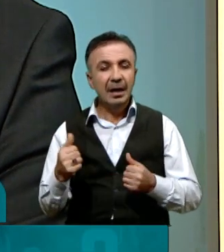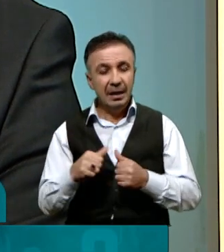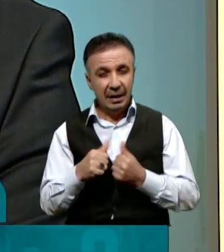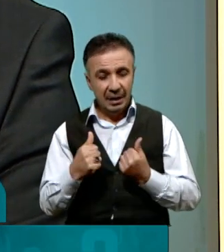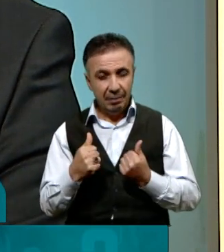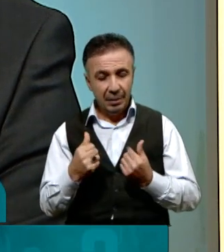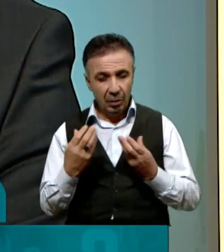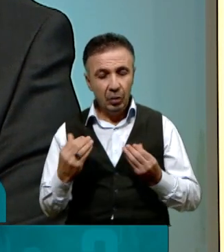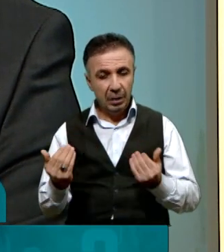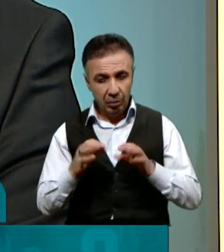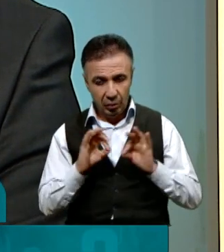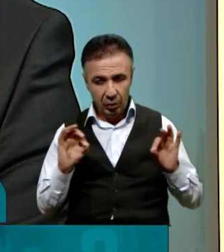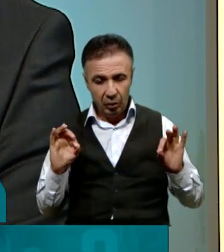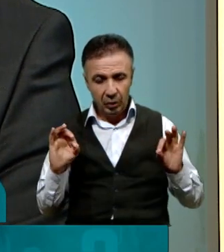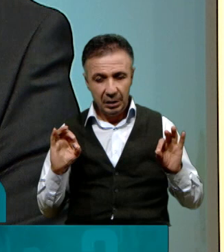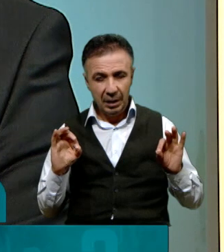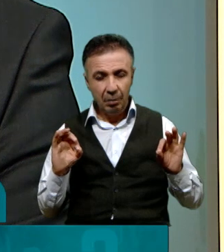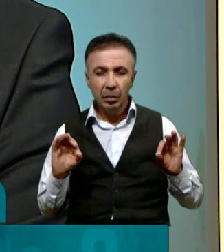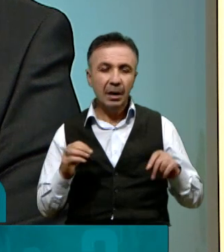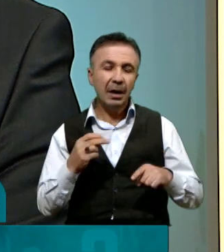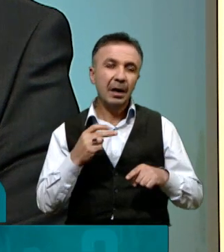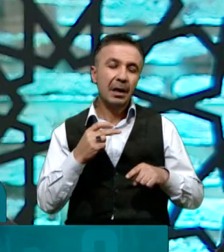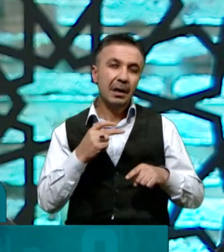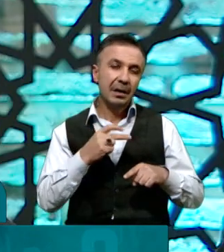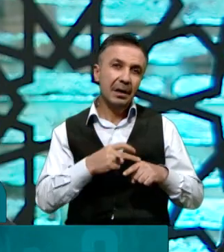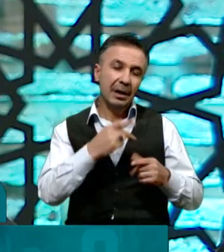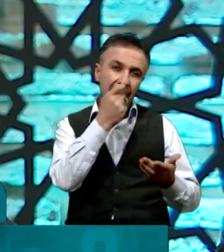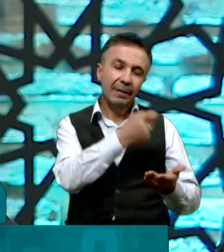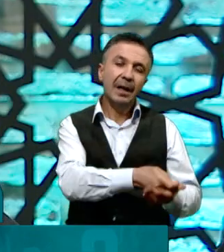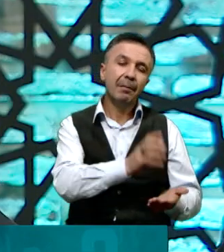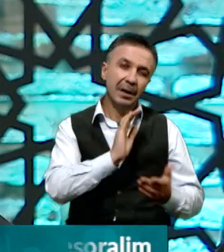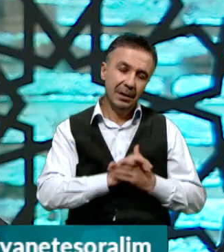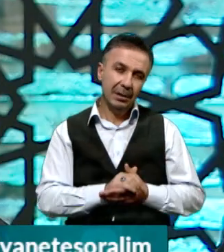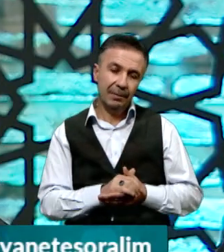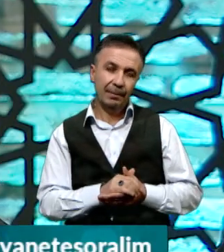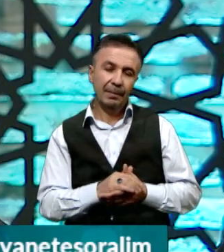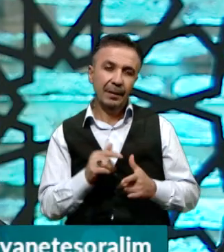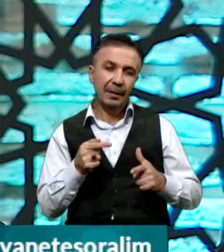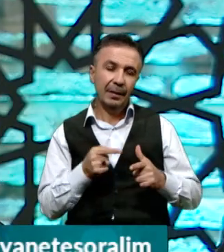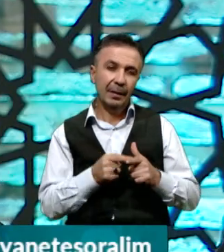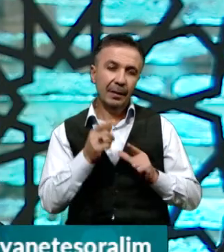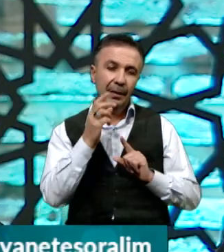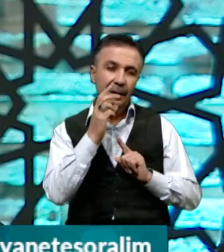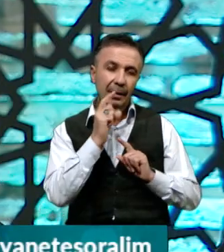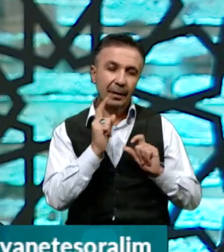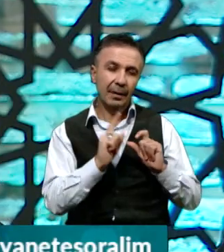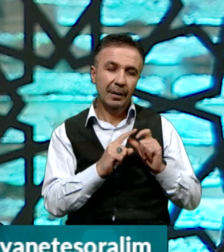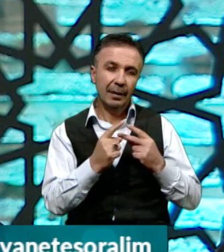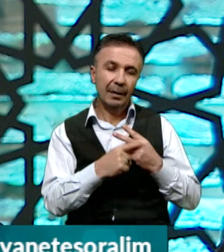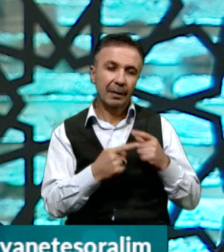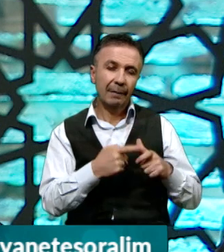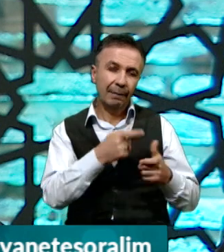ne yapılamaz? Bunlara verilmez. Yani zekat kabul edemezler. Tabii, zekat kabul fitre edemezler. Fitre kabul edemezler ama sadaka edemezler. Kabul